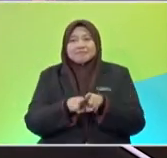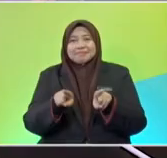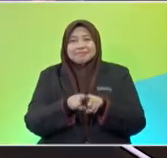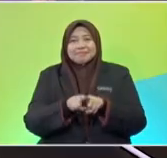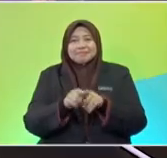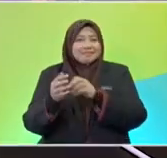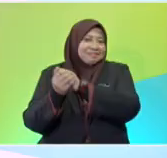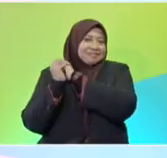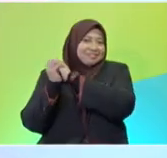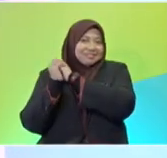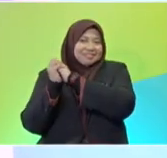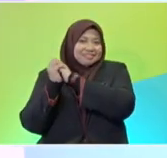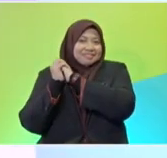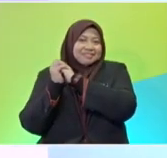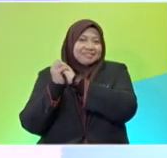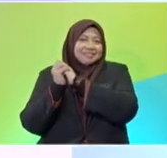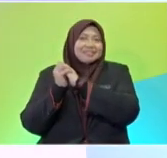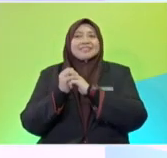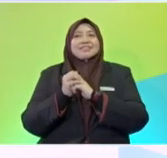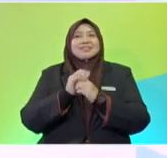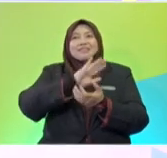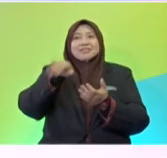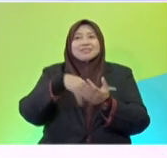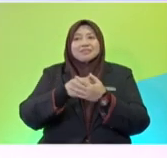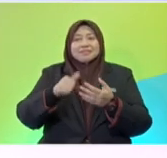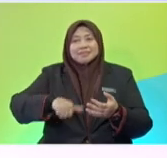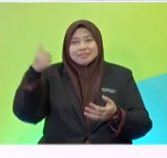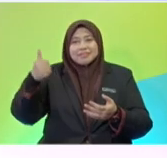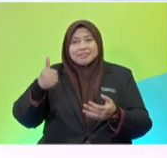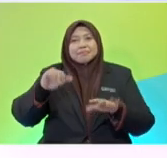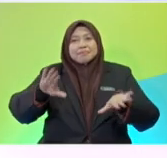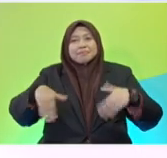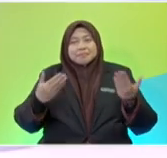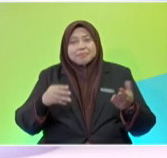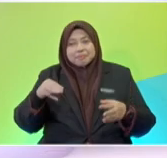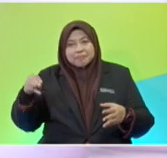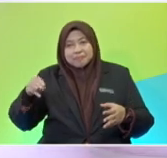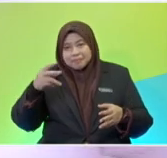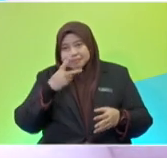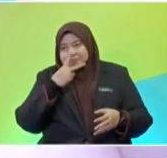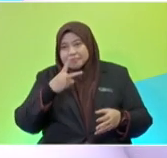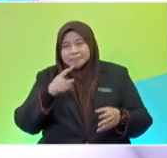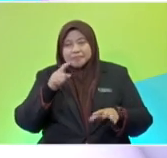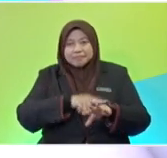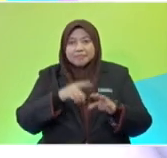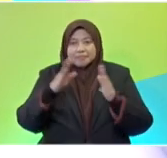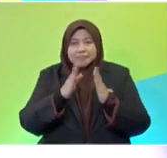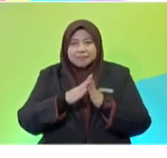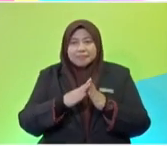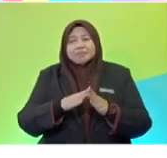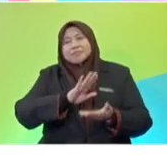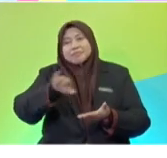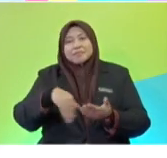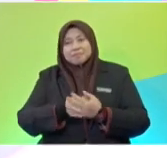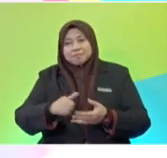tanya saya kira semua pemenang Pada hari ini bagaimana penonton yang berada di rumah jika anda juga pemenang ah